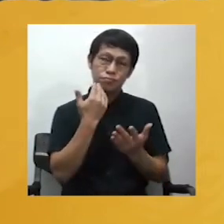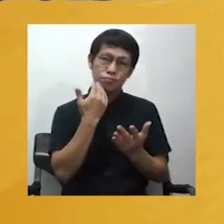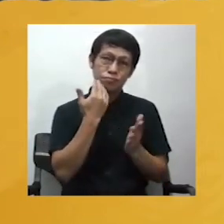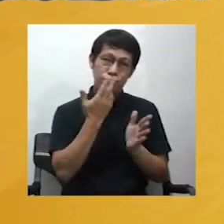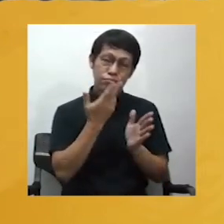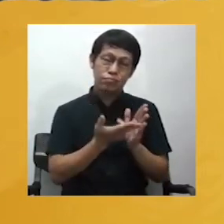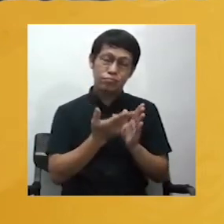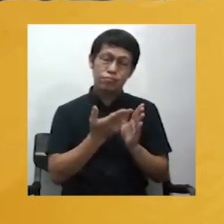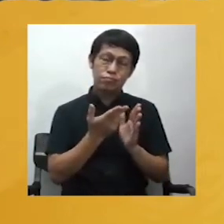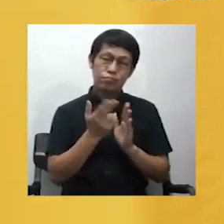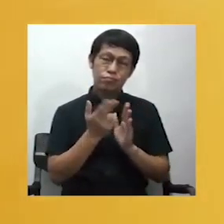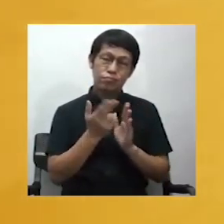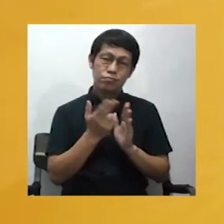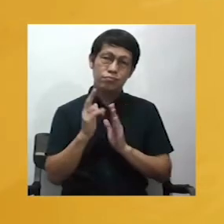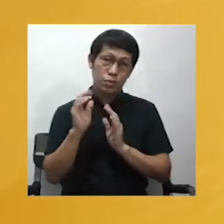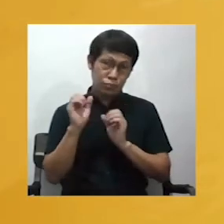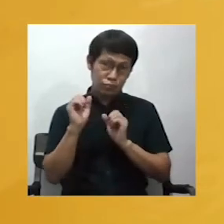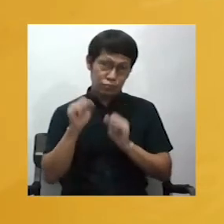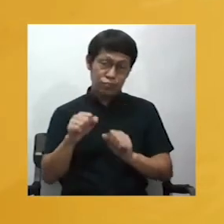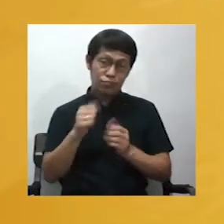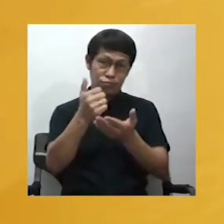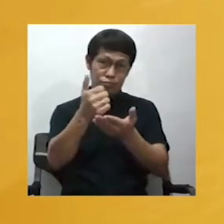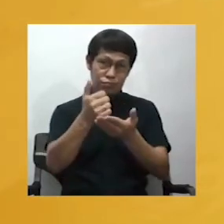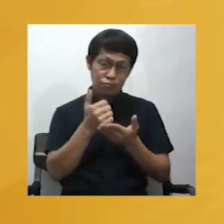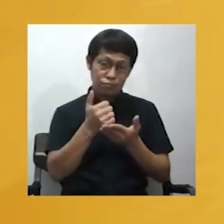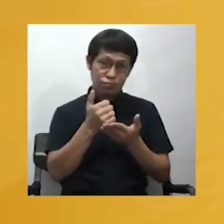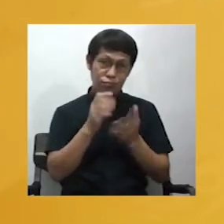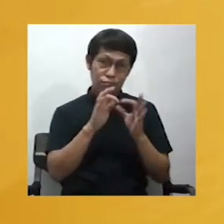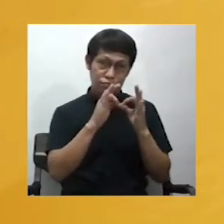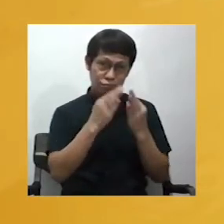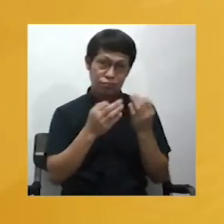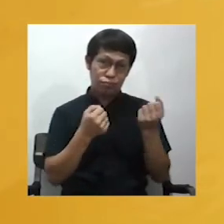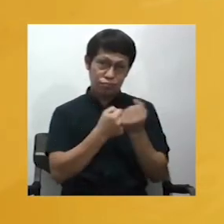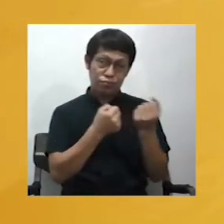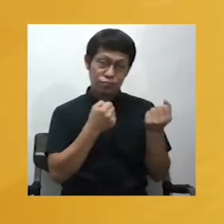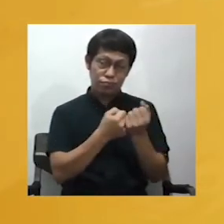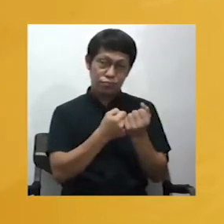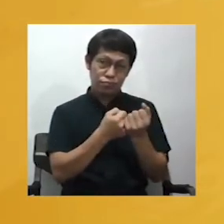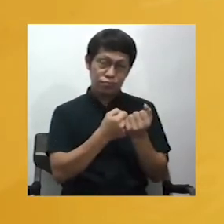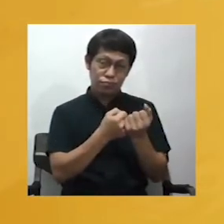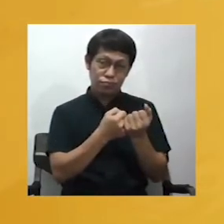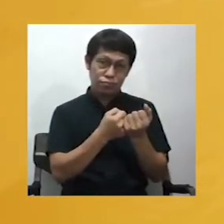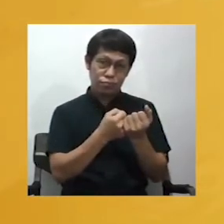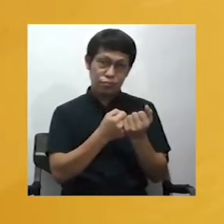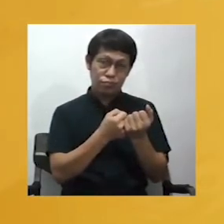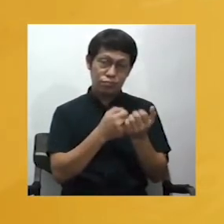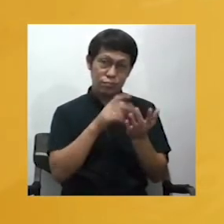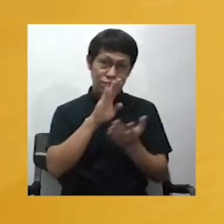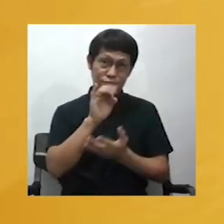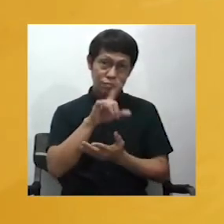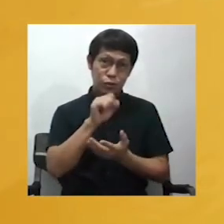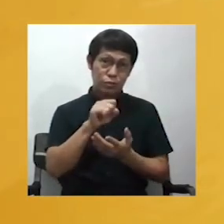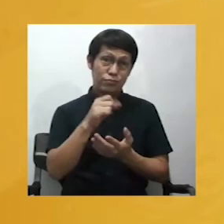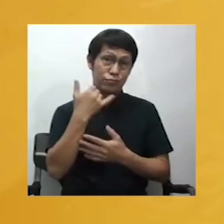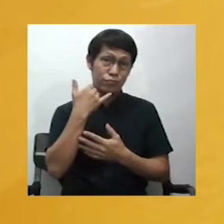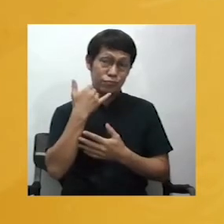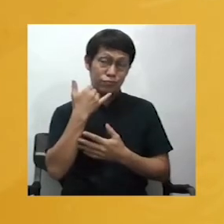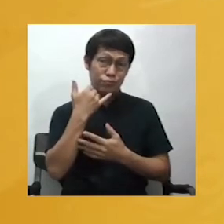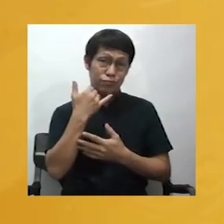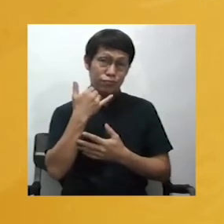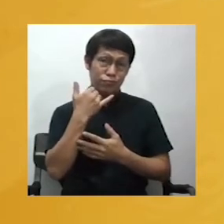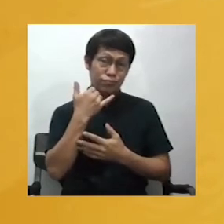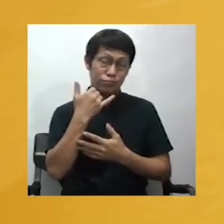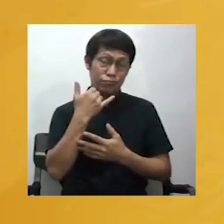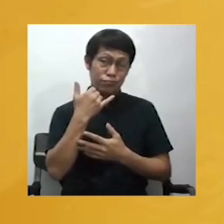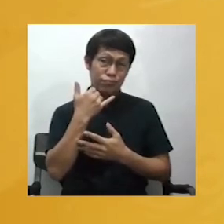na kung saan siya pumanaw, pwede kayong makatulong sa pamilya ni June sa pagtawag sa